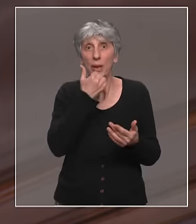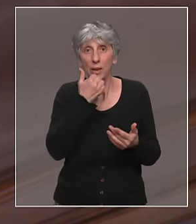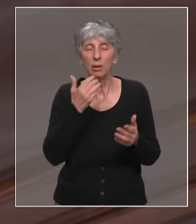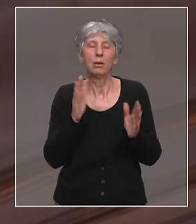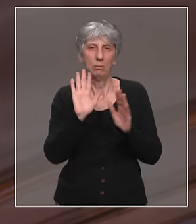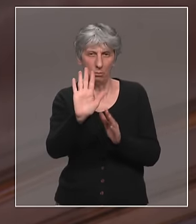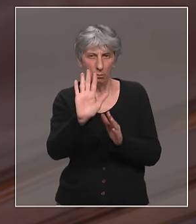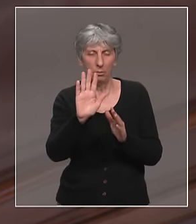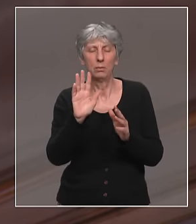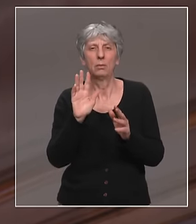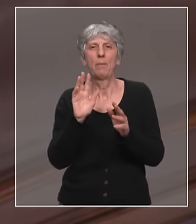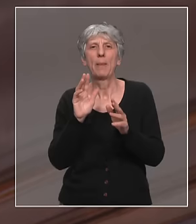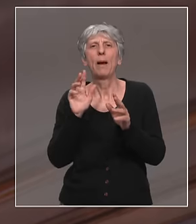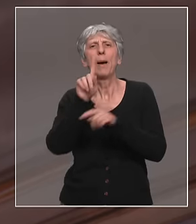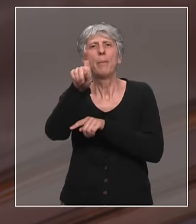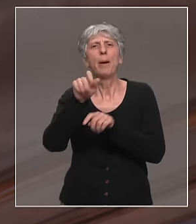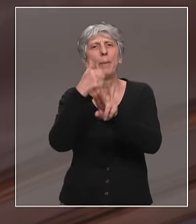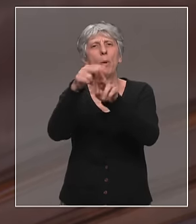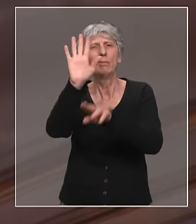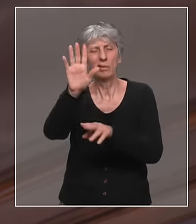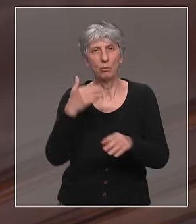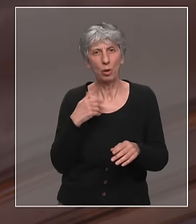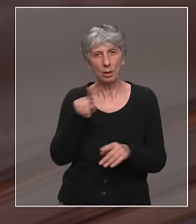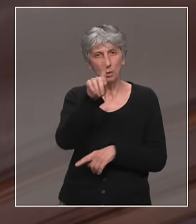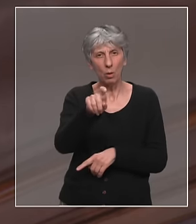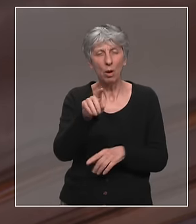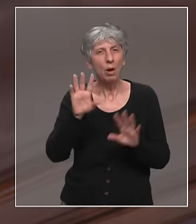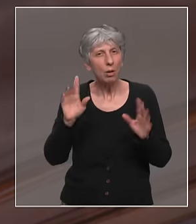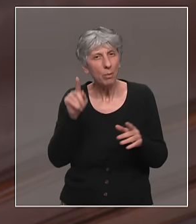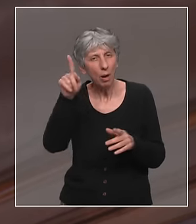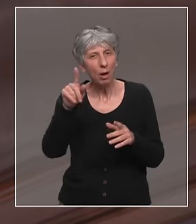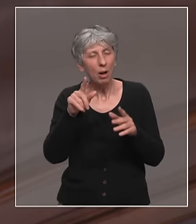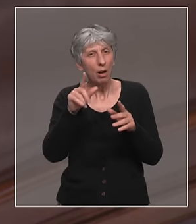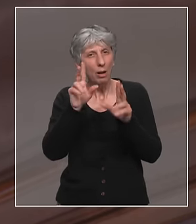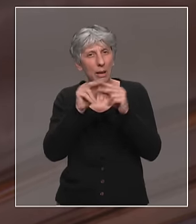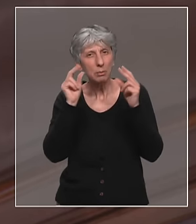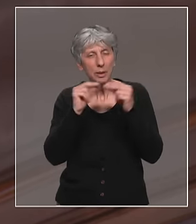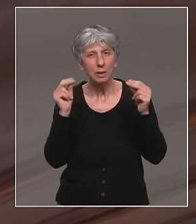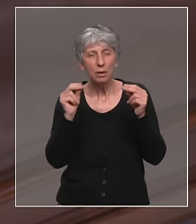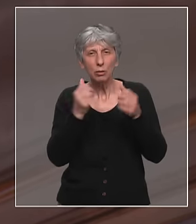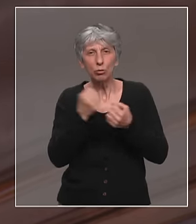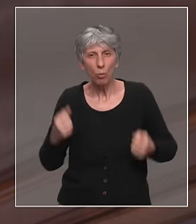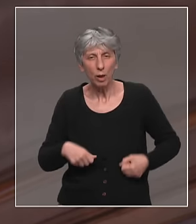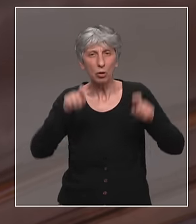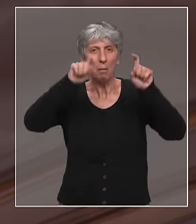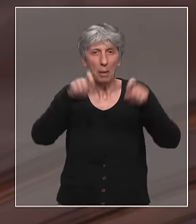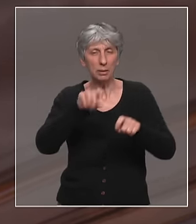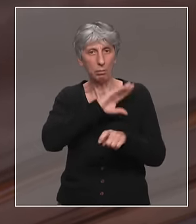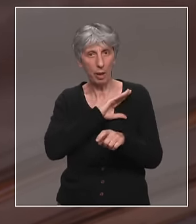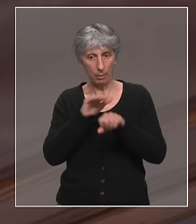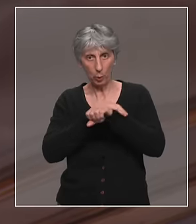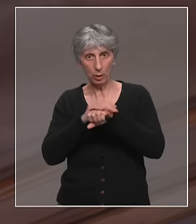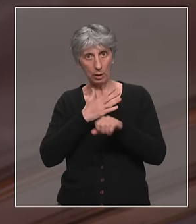question, je vais vous en poser une autre. Sinon, comment expliquez-vous que le chômage ait autant baissé, si ce n'est par l'activité et par la politique